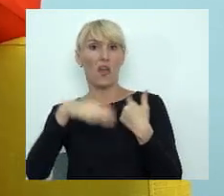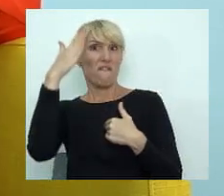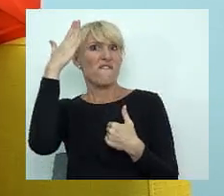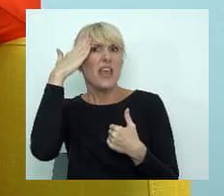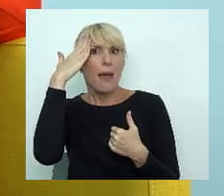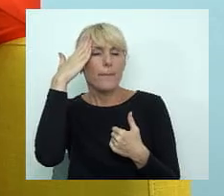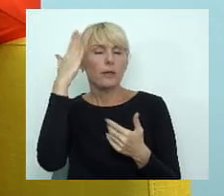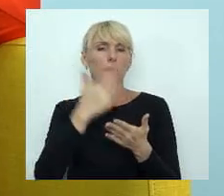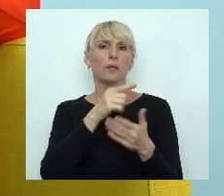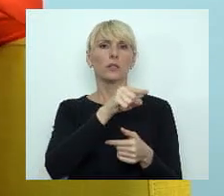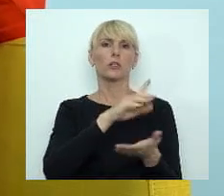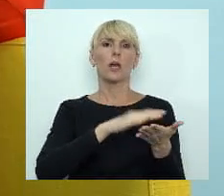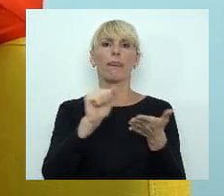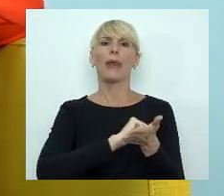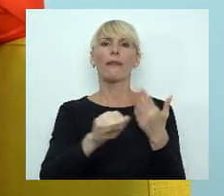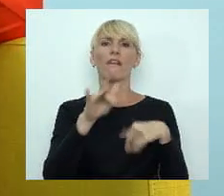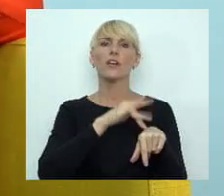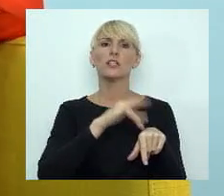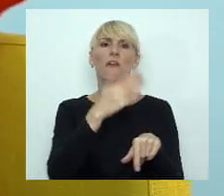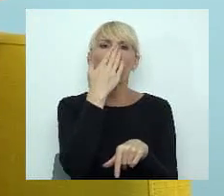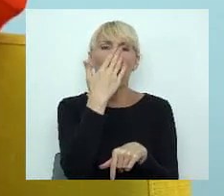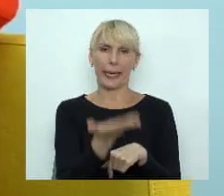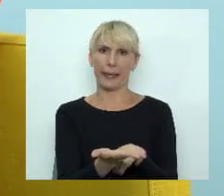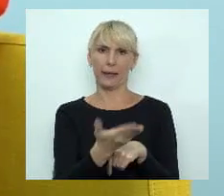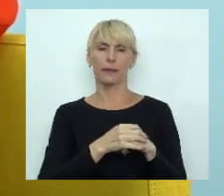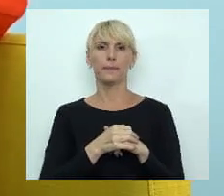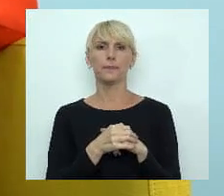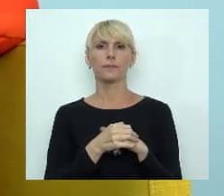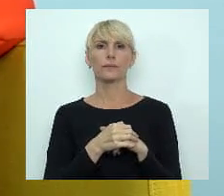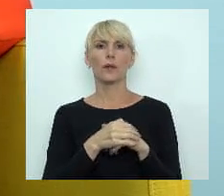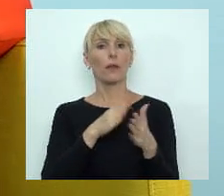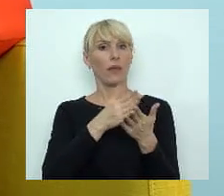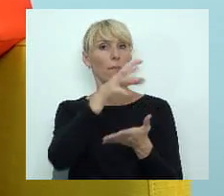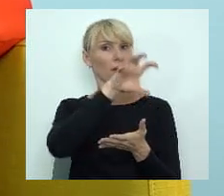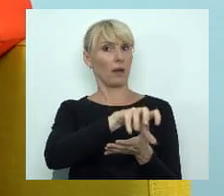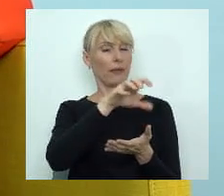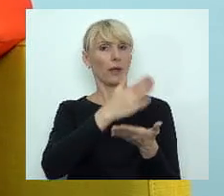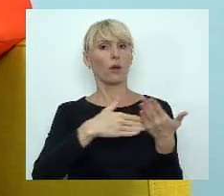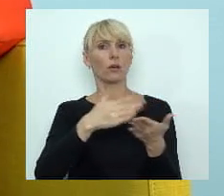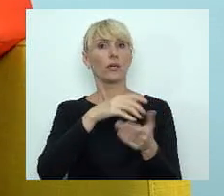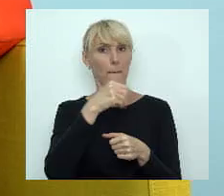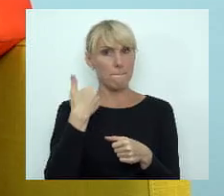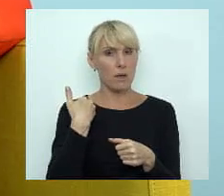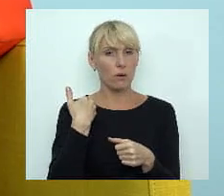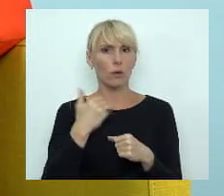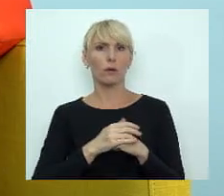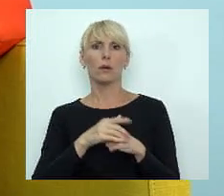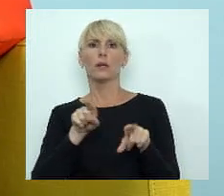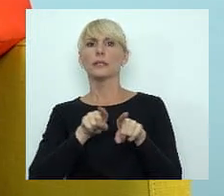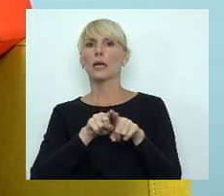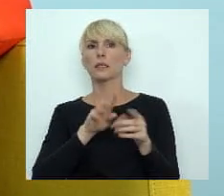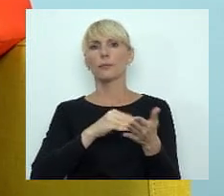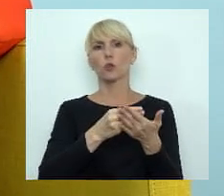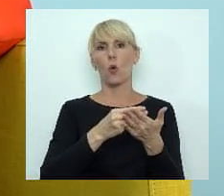bo właśnie w tym artykule 9 te dane wrażliwe, te kategorie danych zostały wymienione. Wśród tych kategorii danych znajdziemy dane o